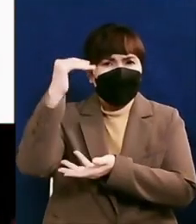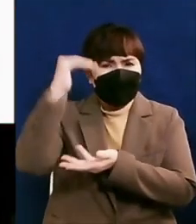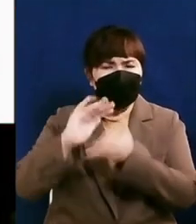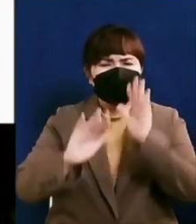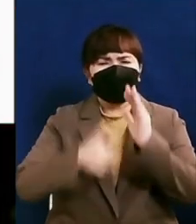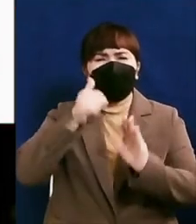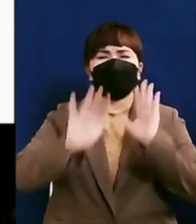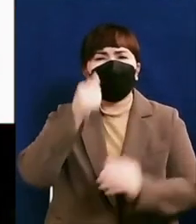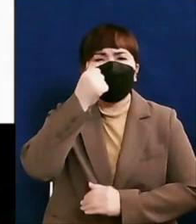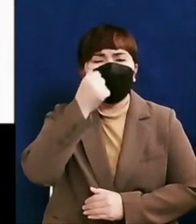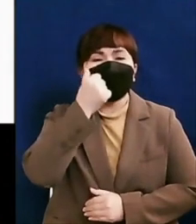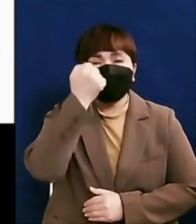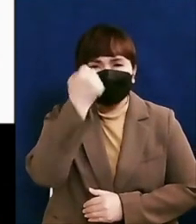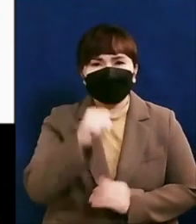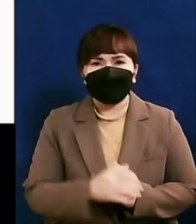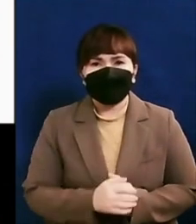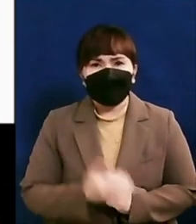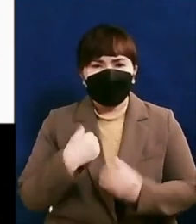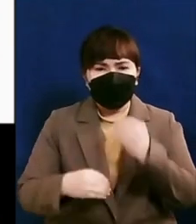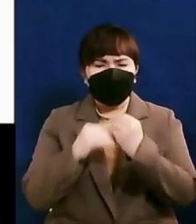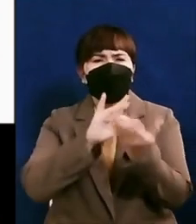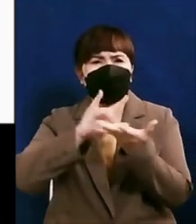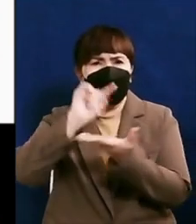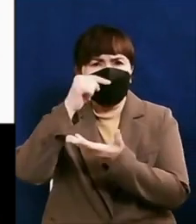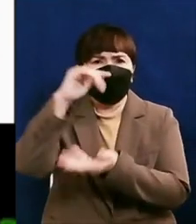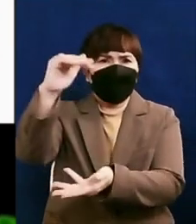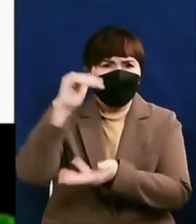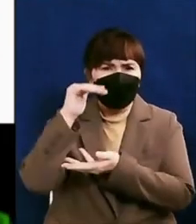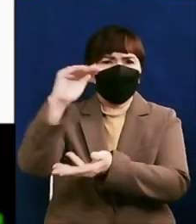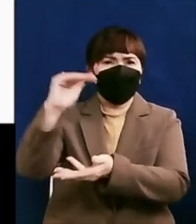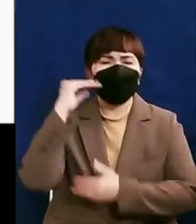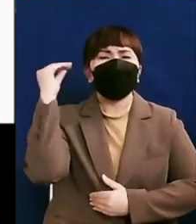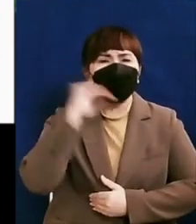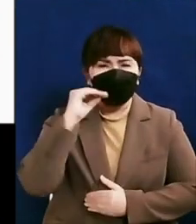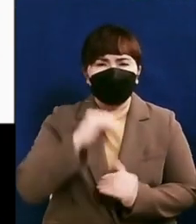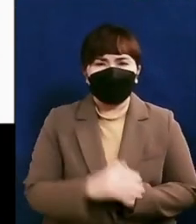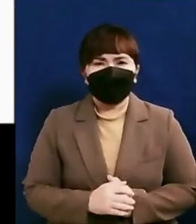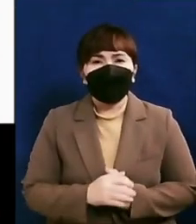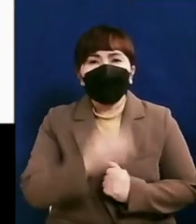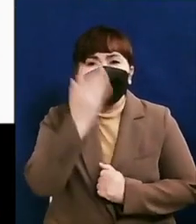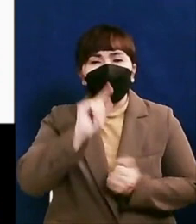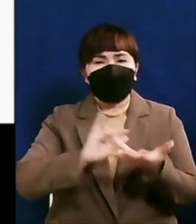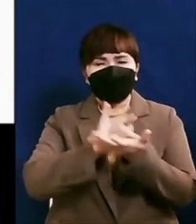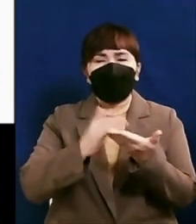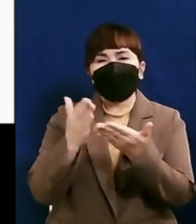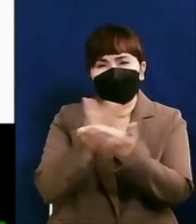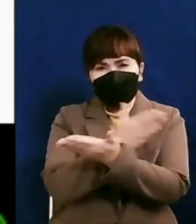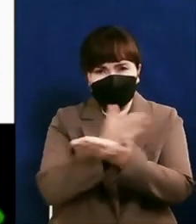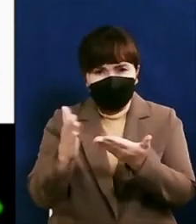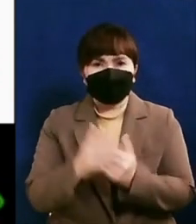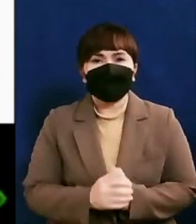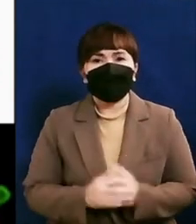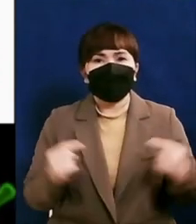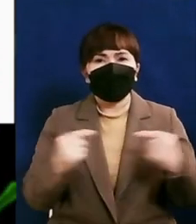แต่เรามียาเพิ่มเติมอยู่ตลอดเวลานะครับนะโดยเรามีการกระจายยานะครับใช้